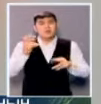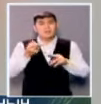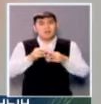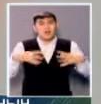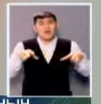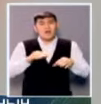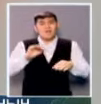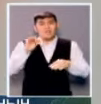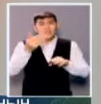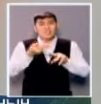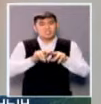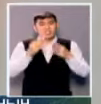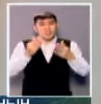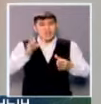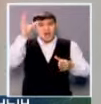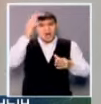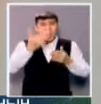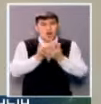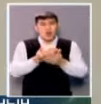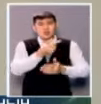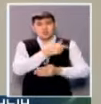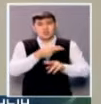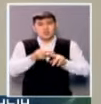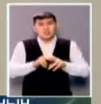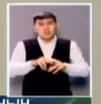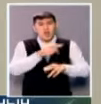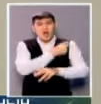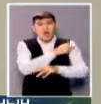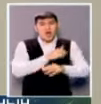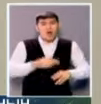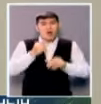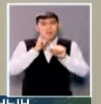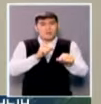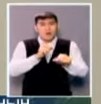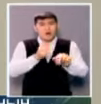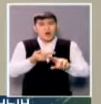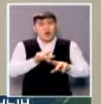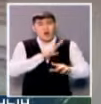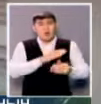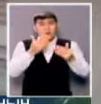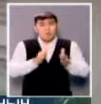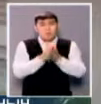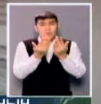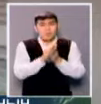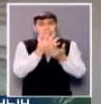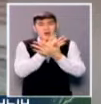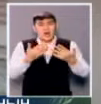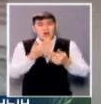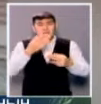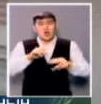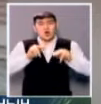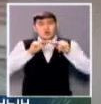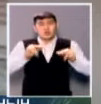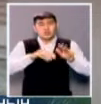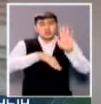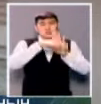мен физика-математика ғылымдарының докторы Ғалым Сыдықовтың ғылыми жетекшілігімен сәтті қорғады. Осыдан кейін Қазақ сәулет құрылыс академиясының